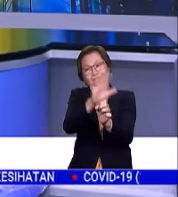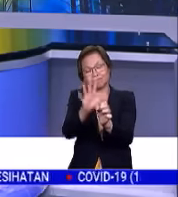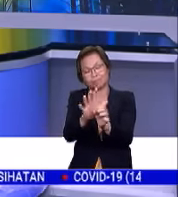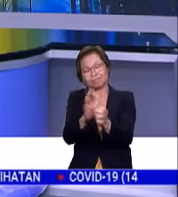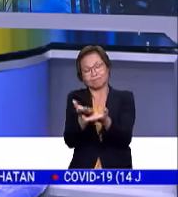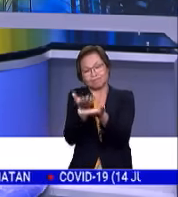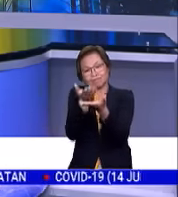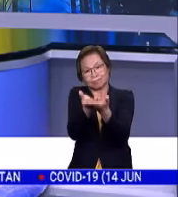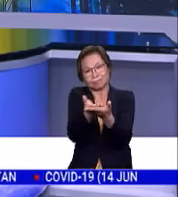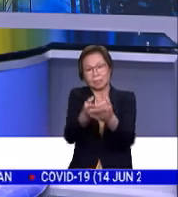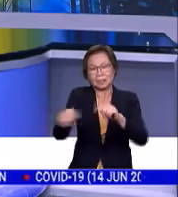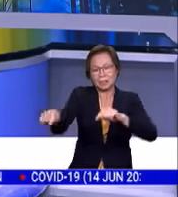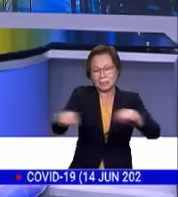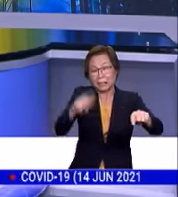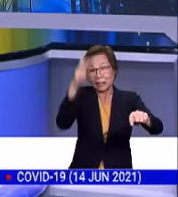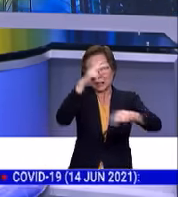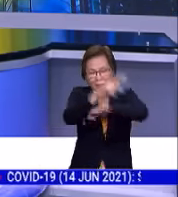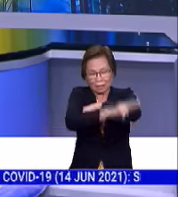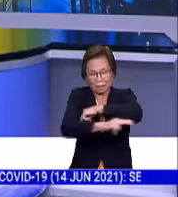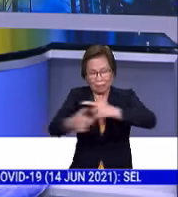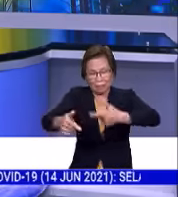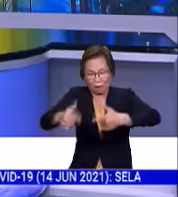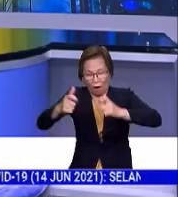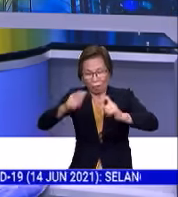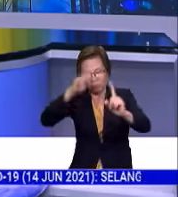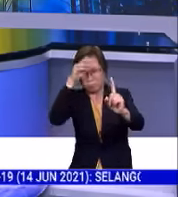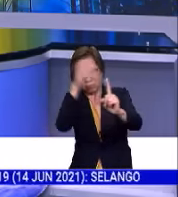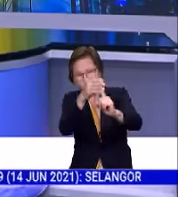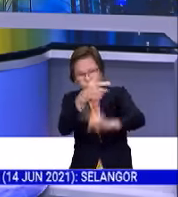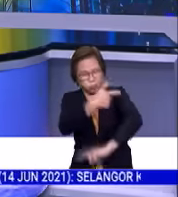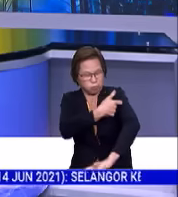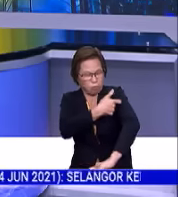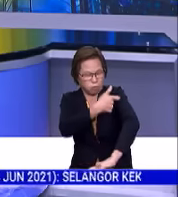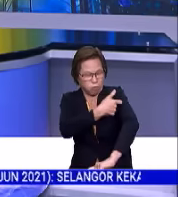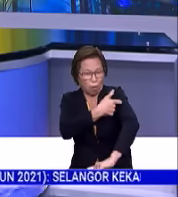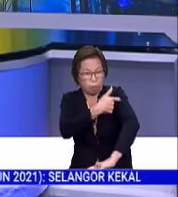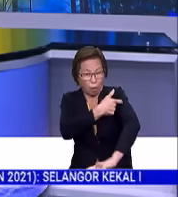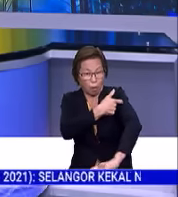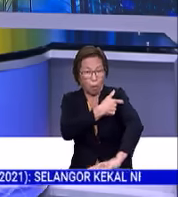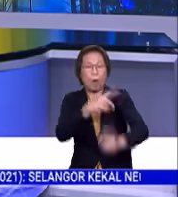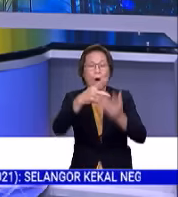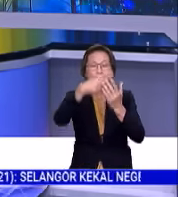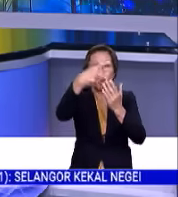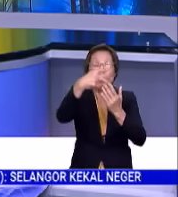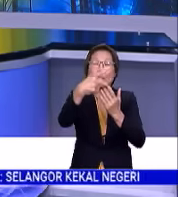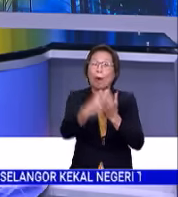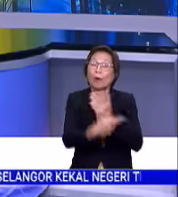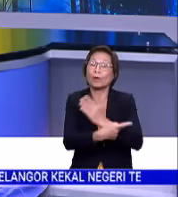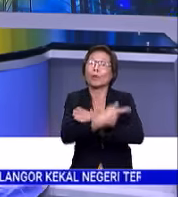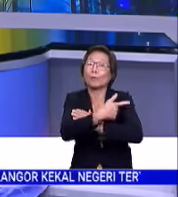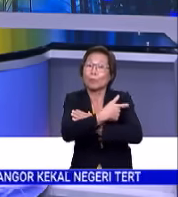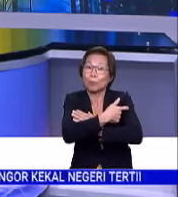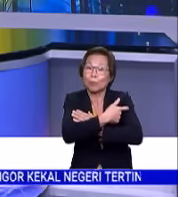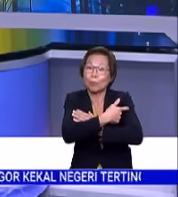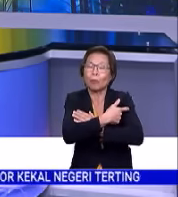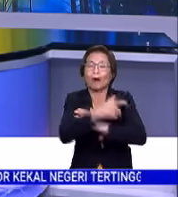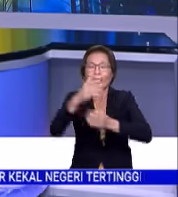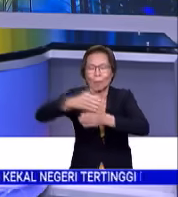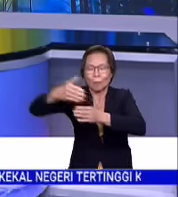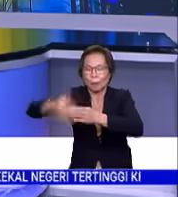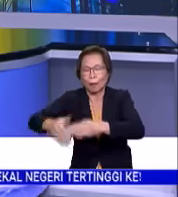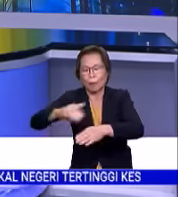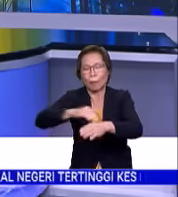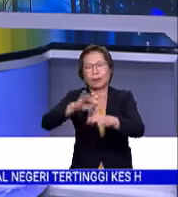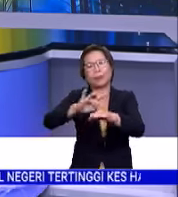Ini termasuk tindakan kerajaan negeri mempercepat sasaran imuniti kelompok melalui program vaksinasi yang akan diselesaikan